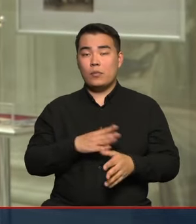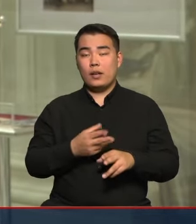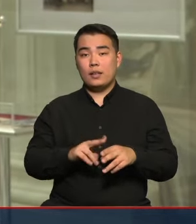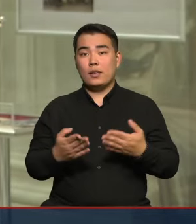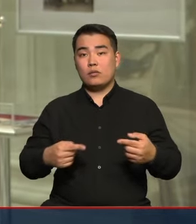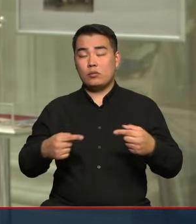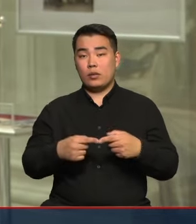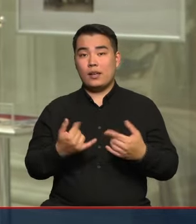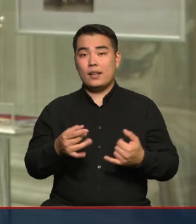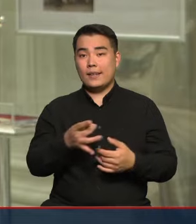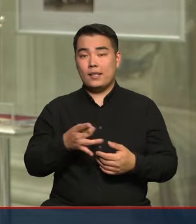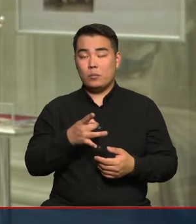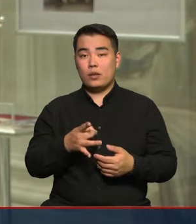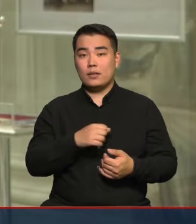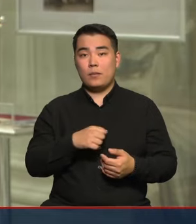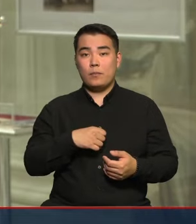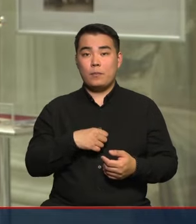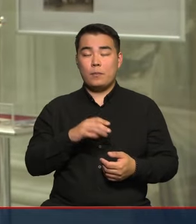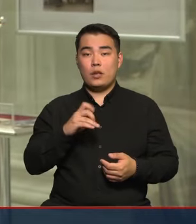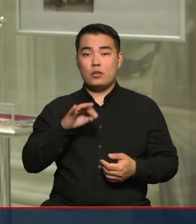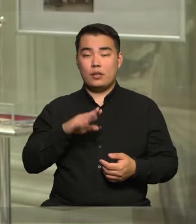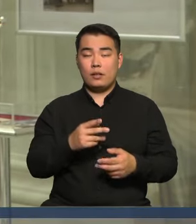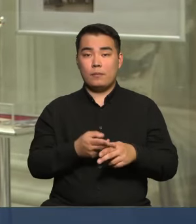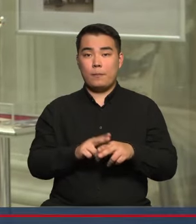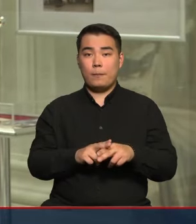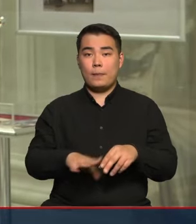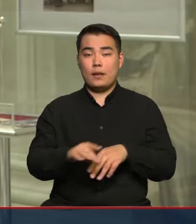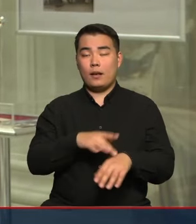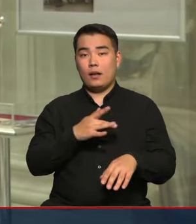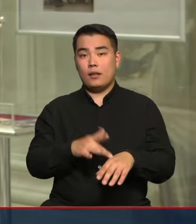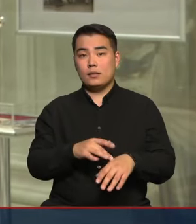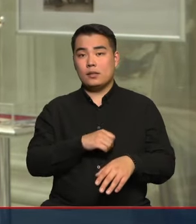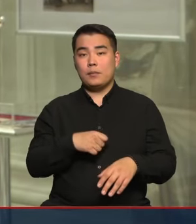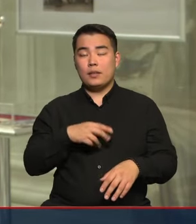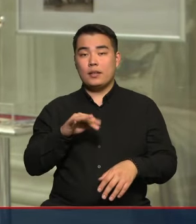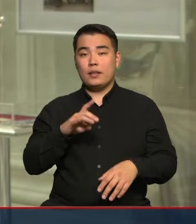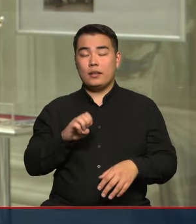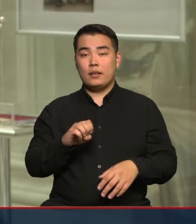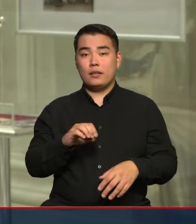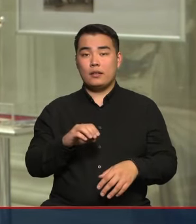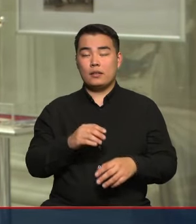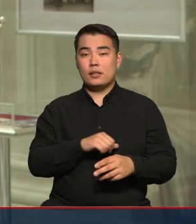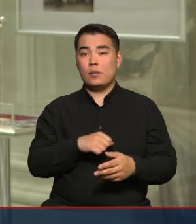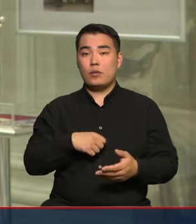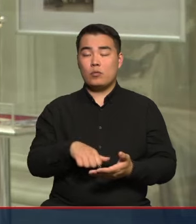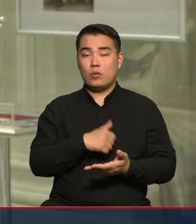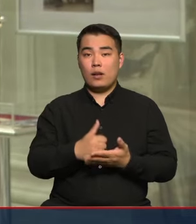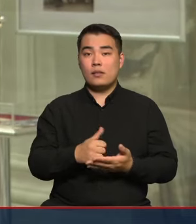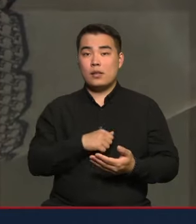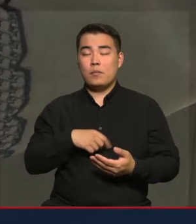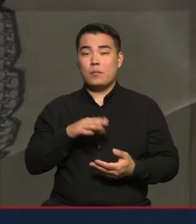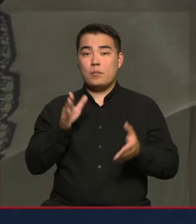айтатын болсақ, республикалық бас мешітте бүкіл Астана қаласындағы діни бірлестіктердің басшыларымен үлкен сол мешітті танытымы